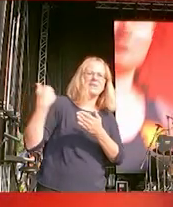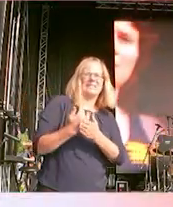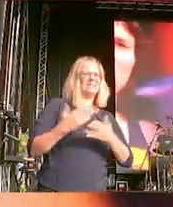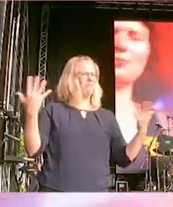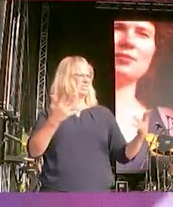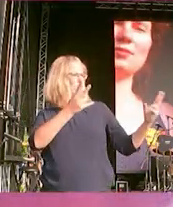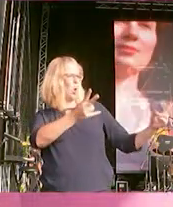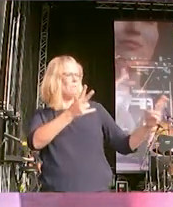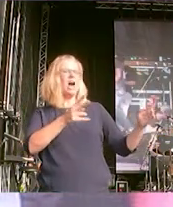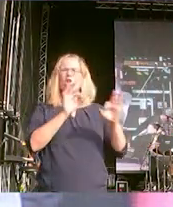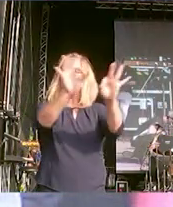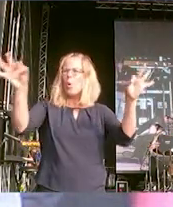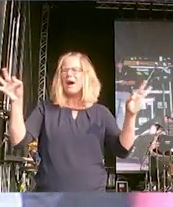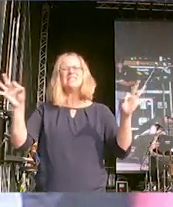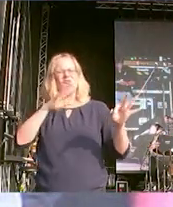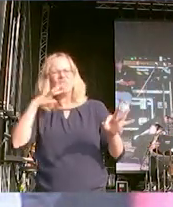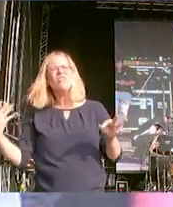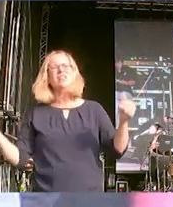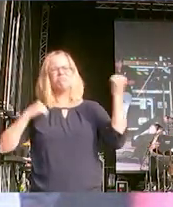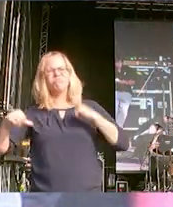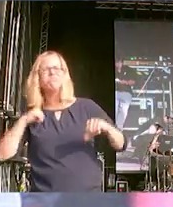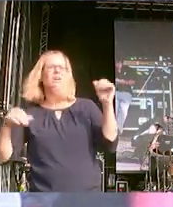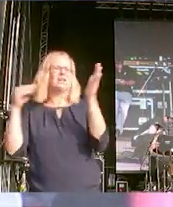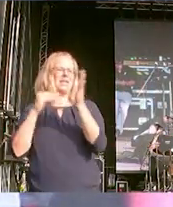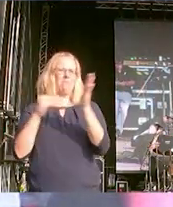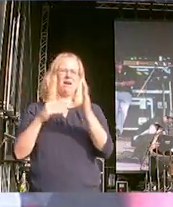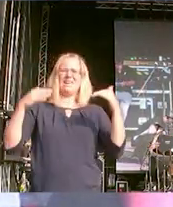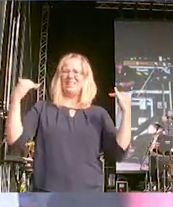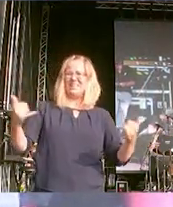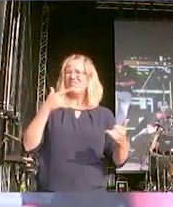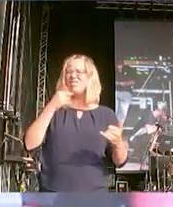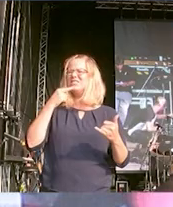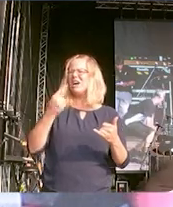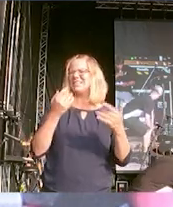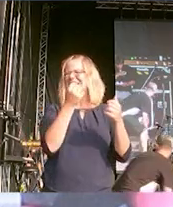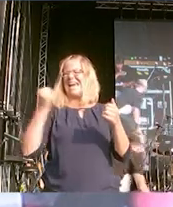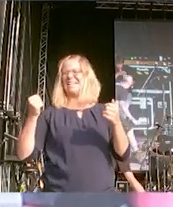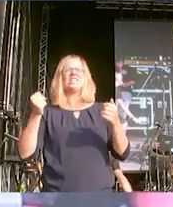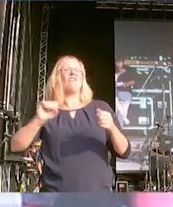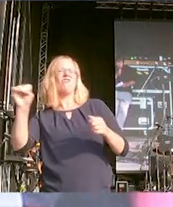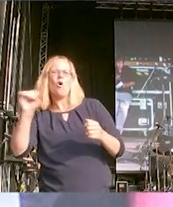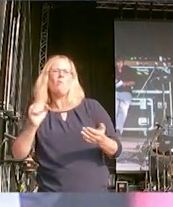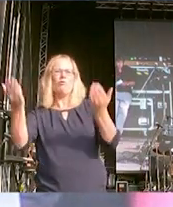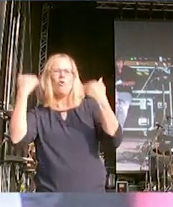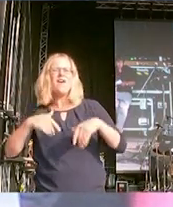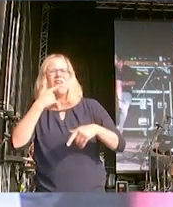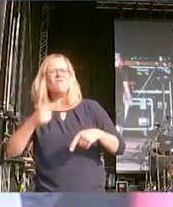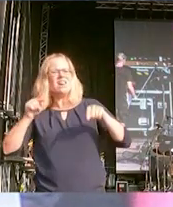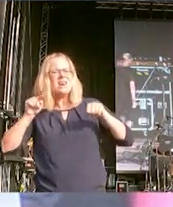meisten. Wir wollen die Ursachen für den gesellschaftlichen Rechtsruck an der Wurzel benennen und diese Gesellschaft als Ganzes